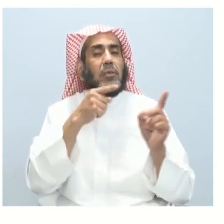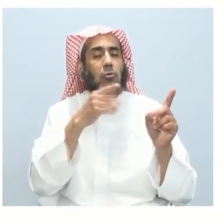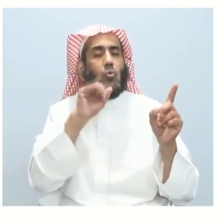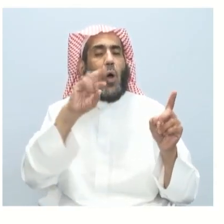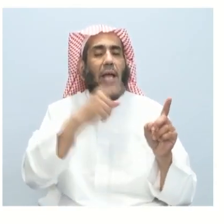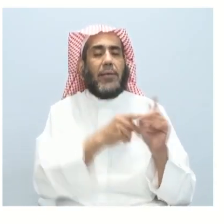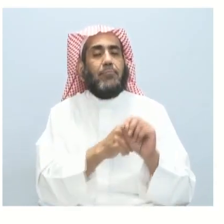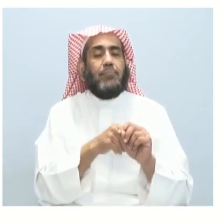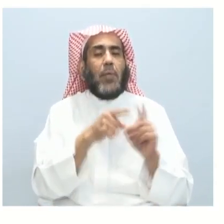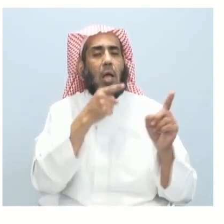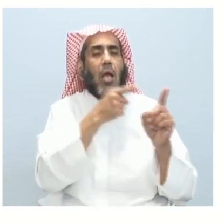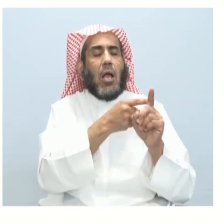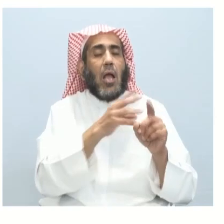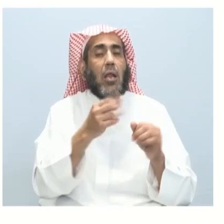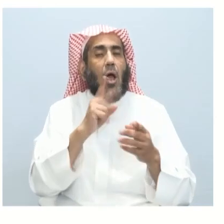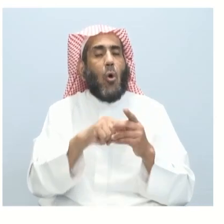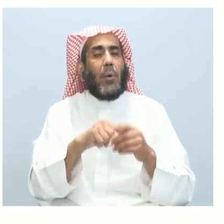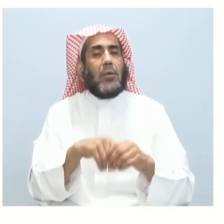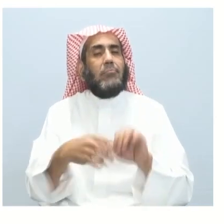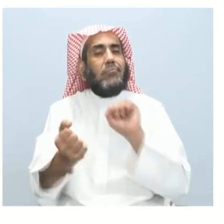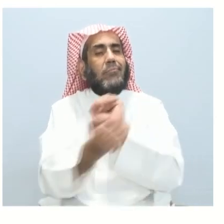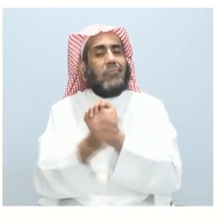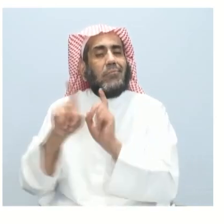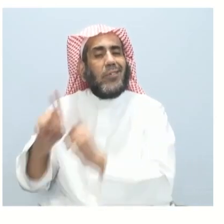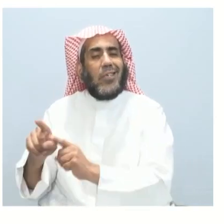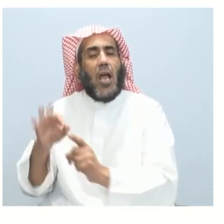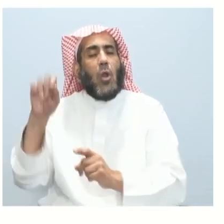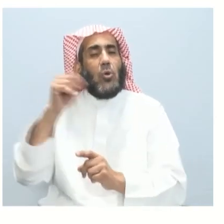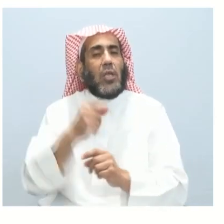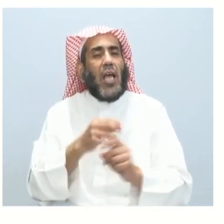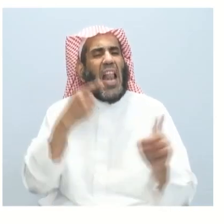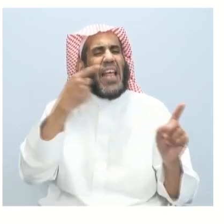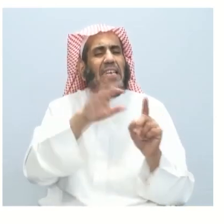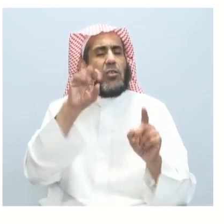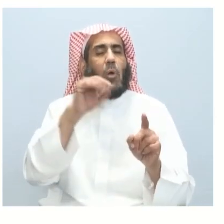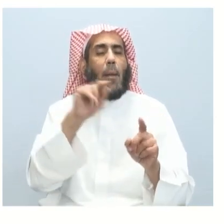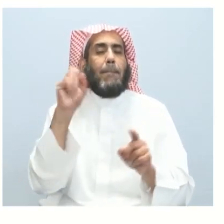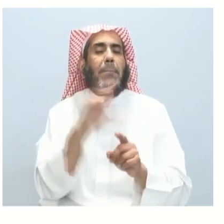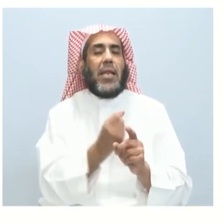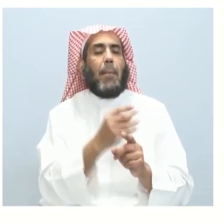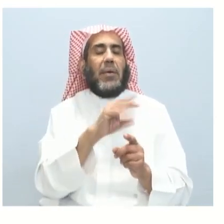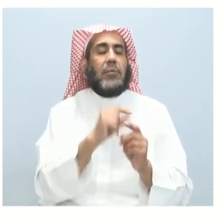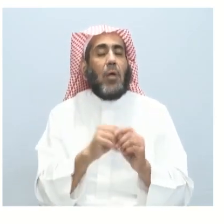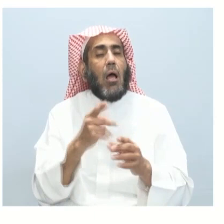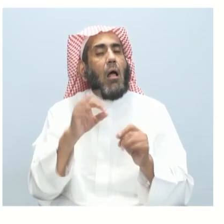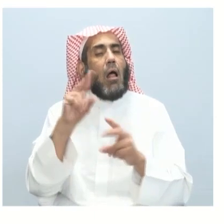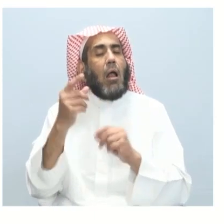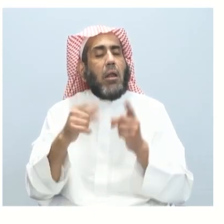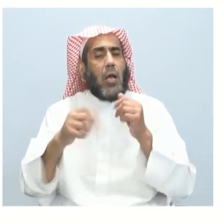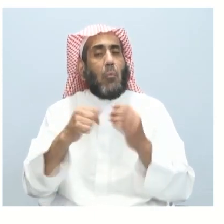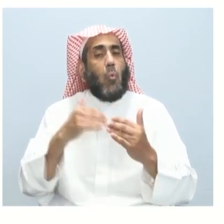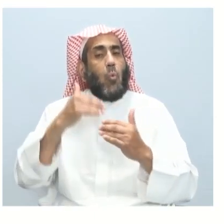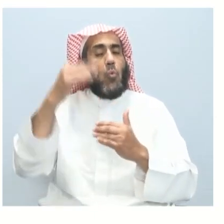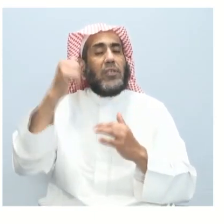الحديث عن ذلك كيف ان ايضا عمر سجن الحطيه لهجائه الزبرقان بن بدر النقد الادبي مرحله الازدهار